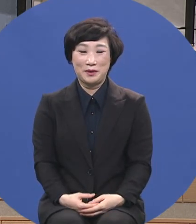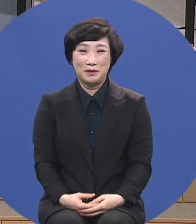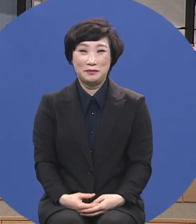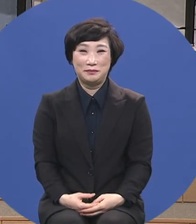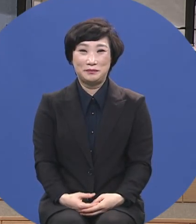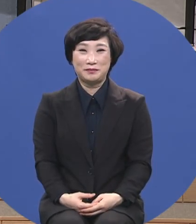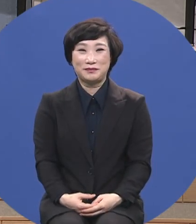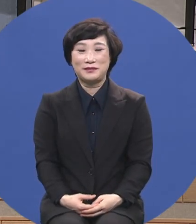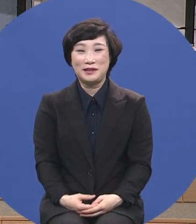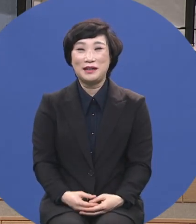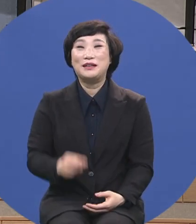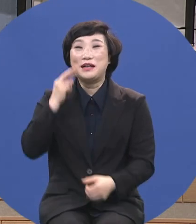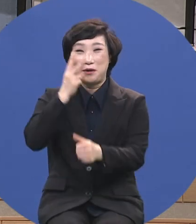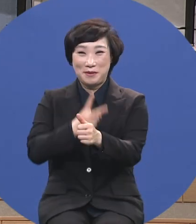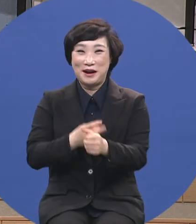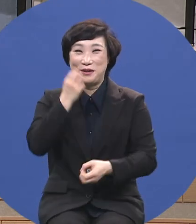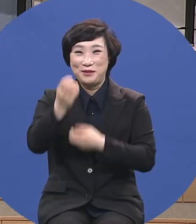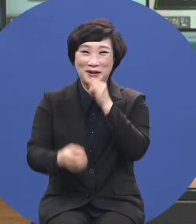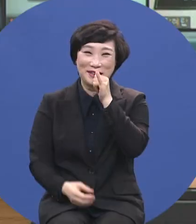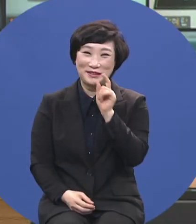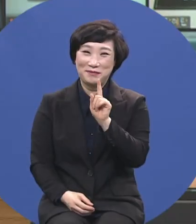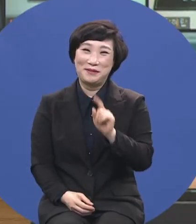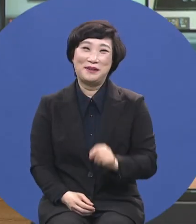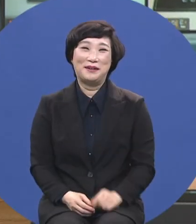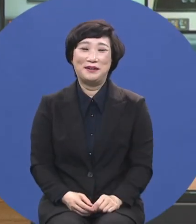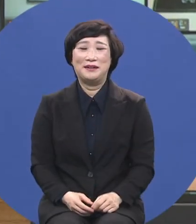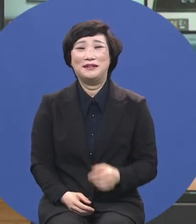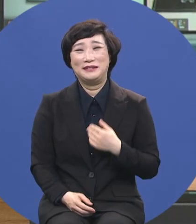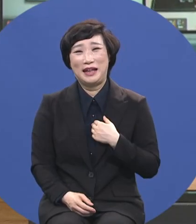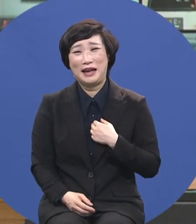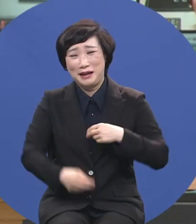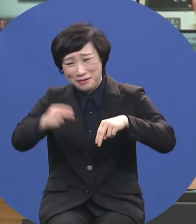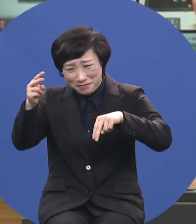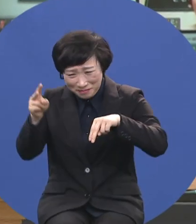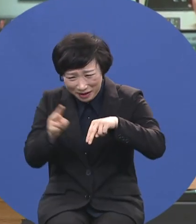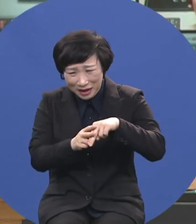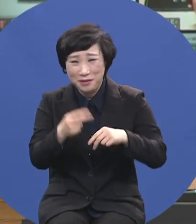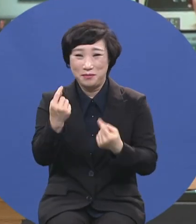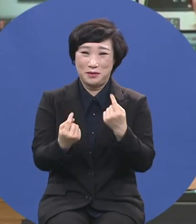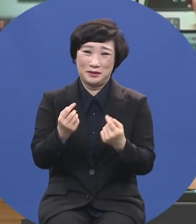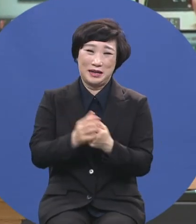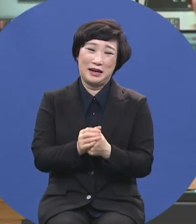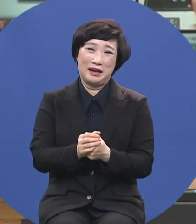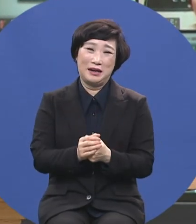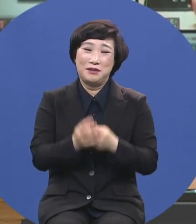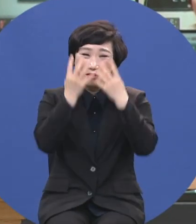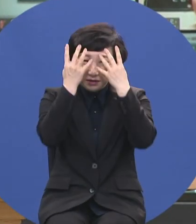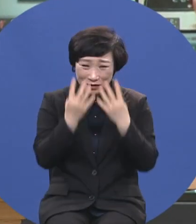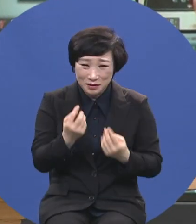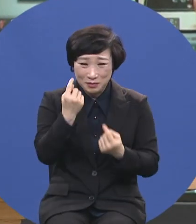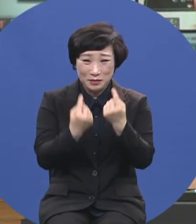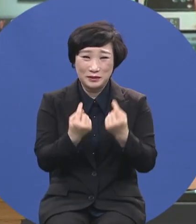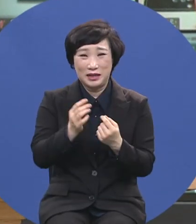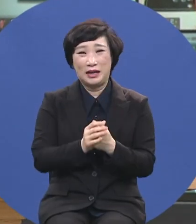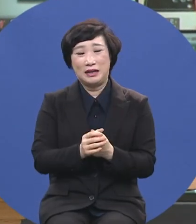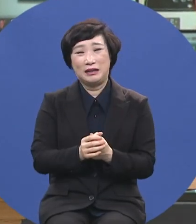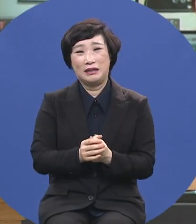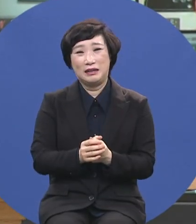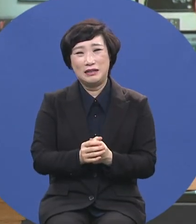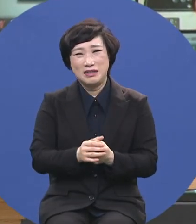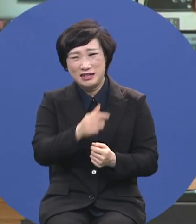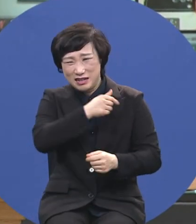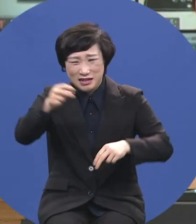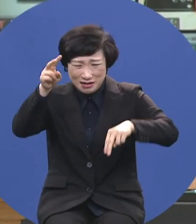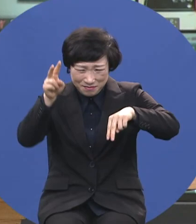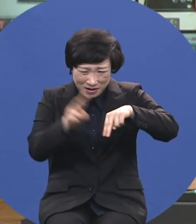예, 사도 바울이 그랬지요. 내가 매를 맞는 것보다, 옥에 갇히는 것보다,